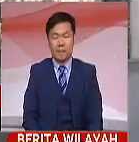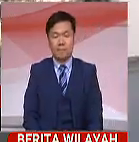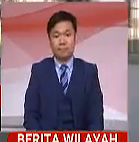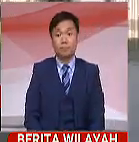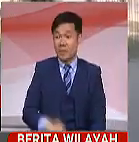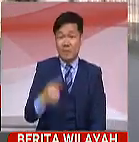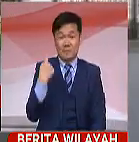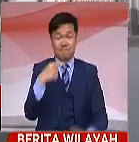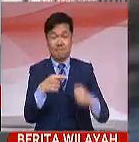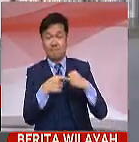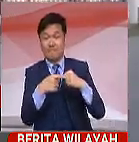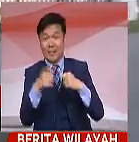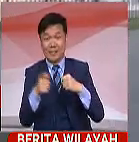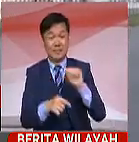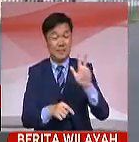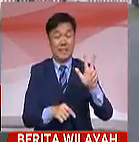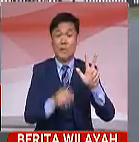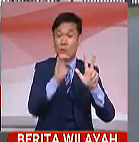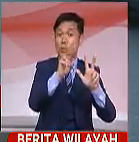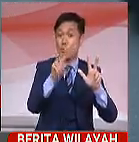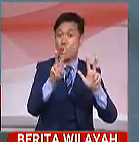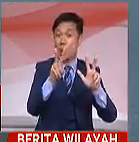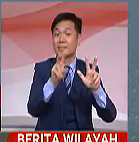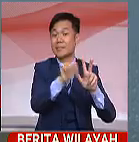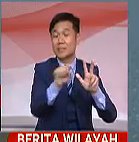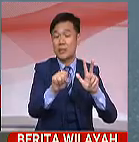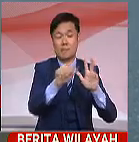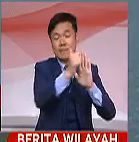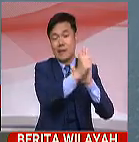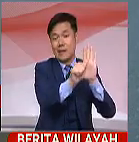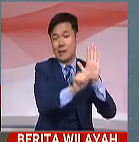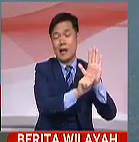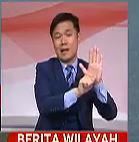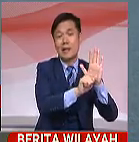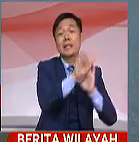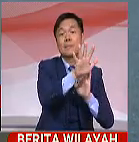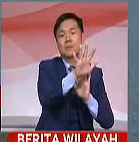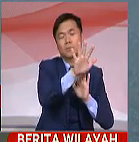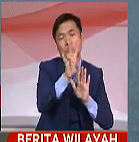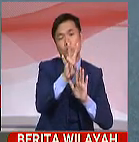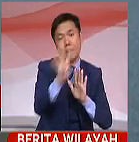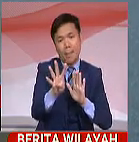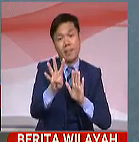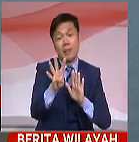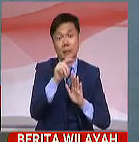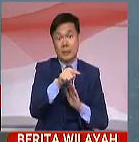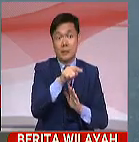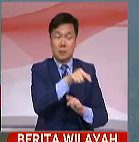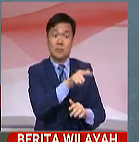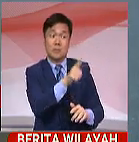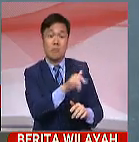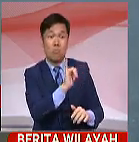Kes didakwa di bawah Seksyen 302 Kanun Keseksaan Kurungan Akta 574 yang membawa hukuman